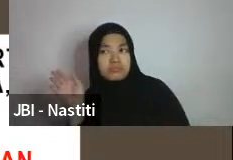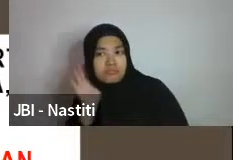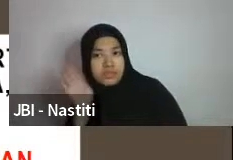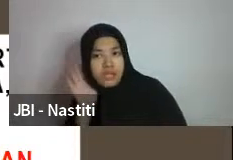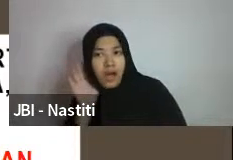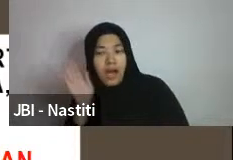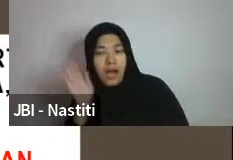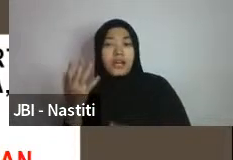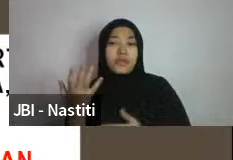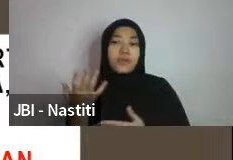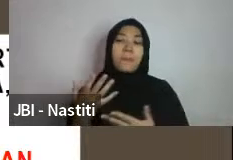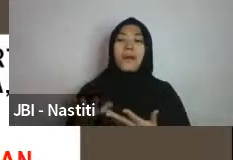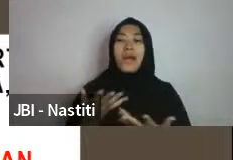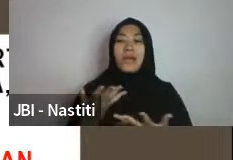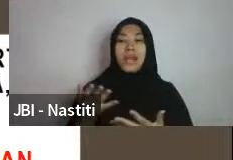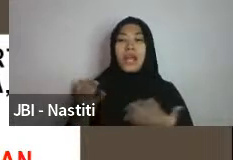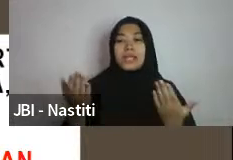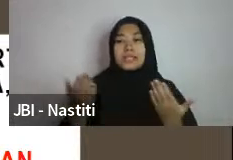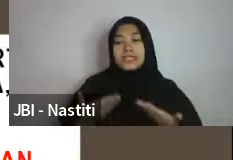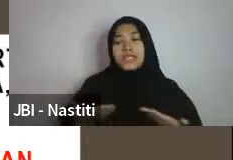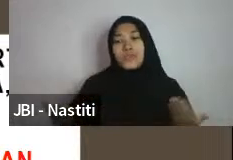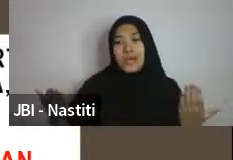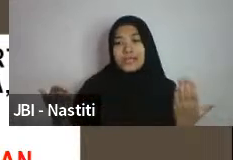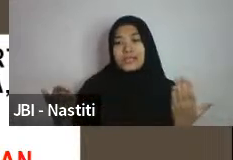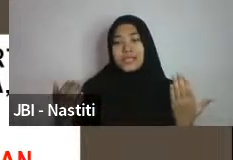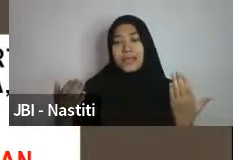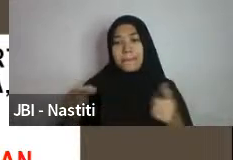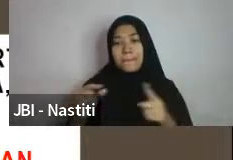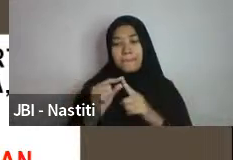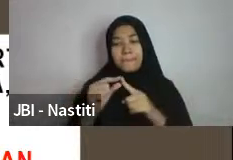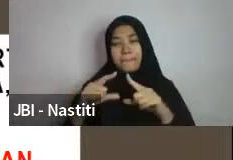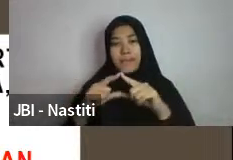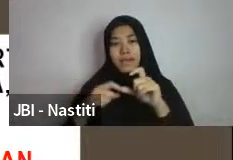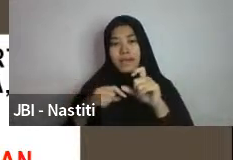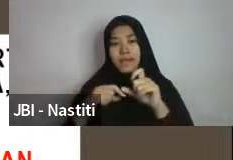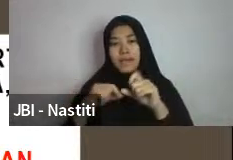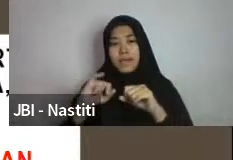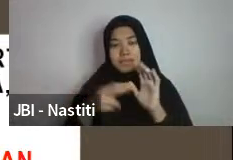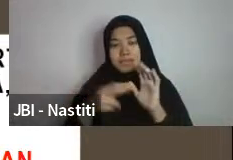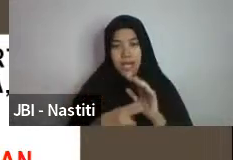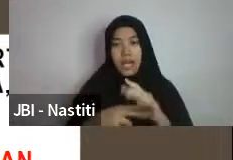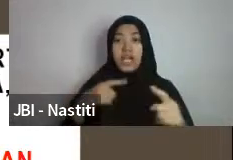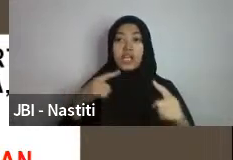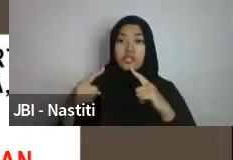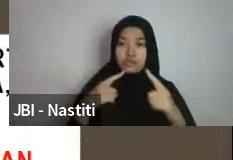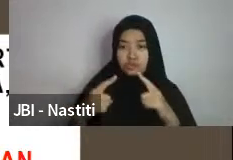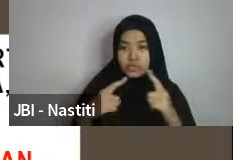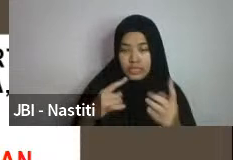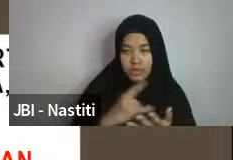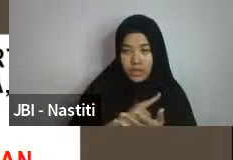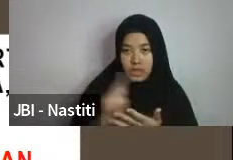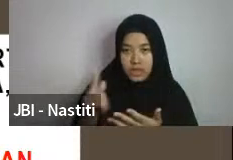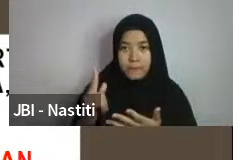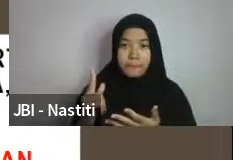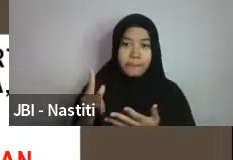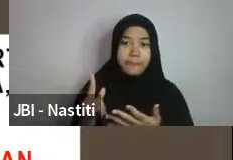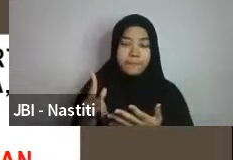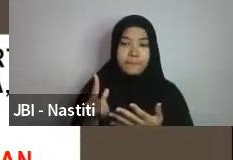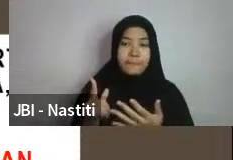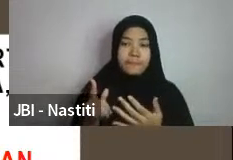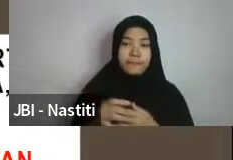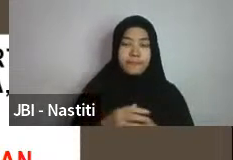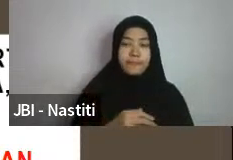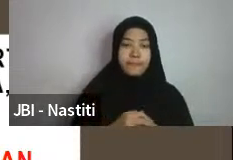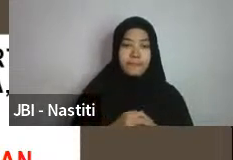efek samping obat, menyesuaikan jenis dan dosis obat dengan berdiskusi dengan pasien, Setiap treatment wajib dilakukan dengan prior